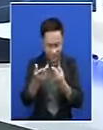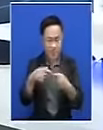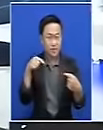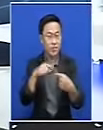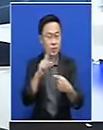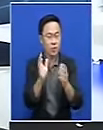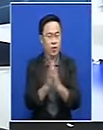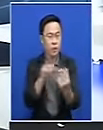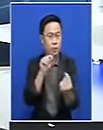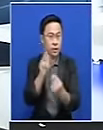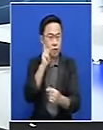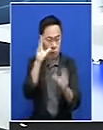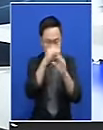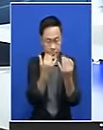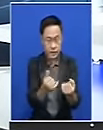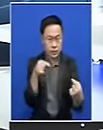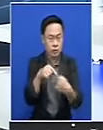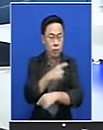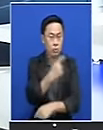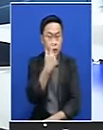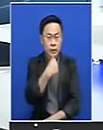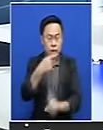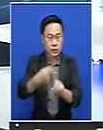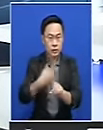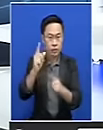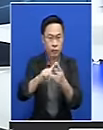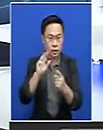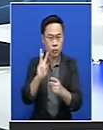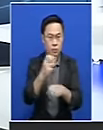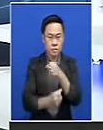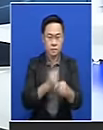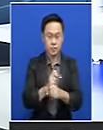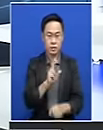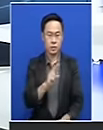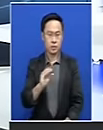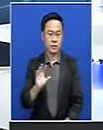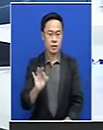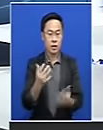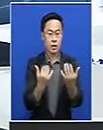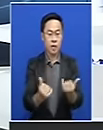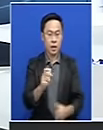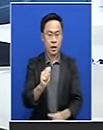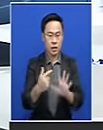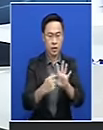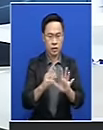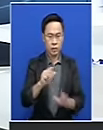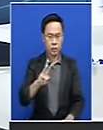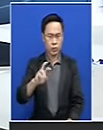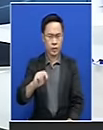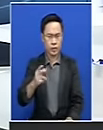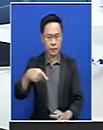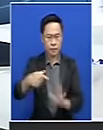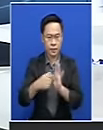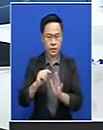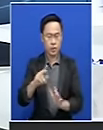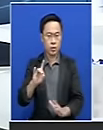ต้อนรับเข้าสู่พิกัดข่าวค่ำครับวันนี้วันอาทิตย์ที่6มีนาคม2559อยู่กับผมอัศวินคุณพระดลและล่ามภาษามือ